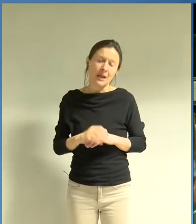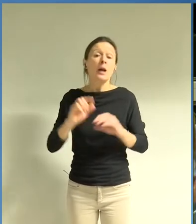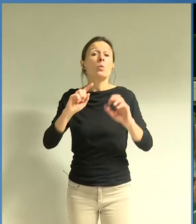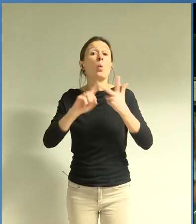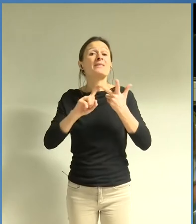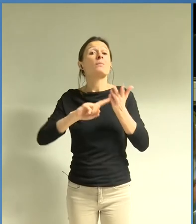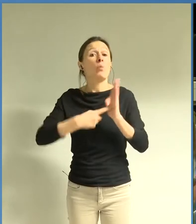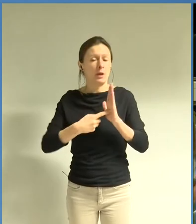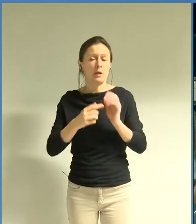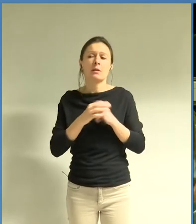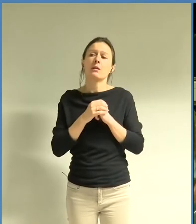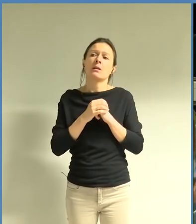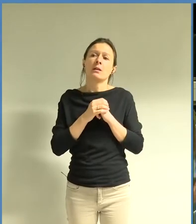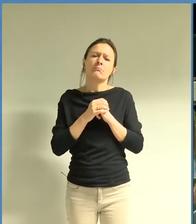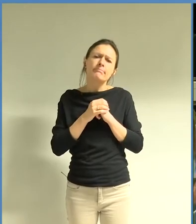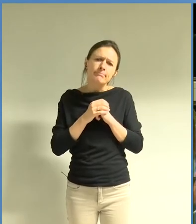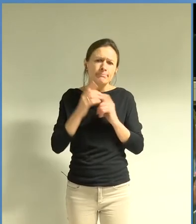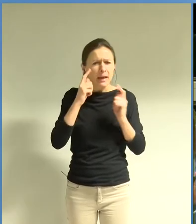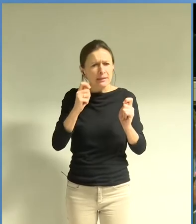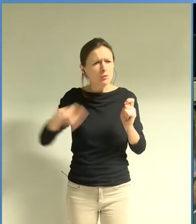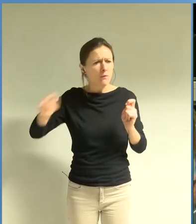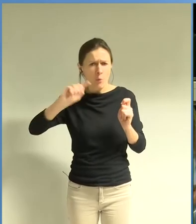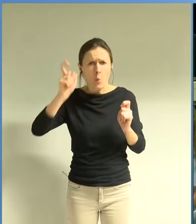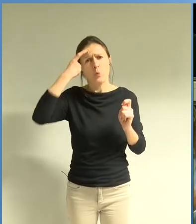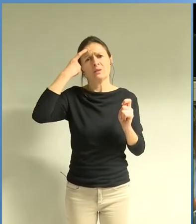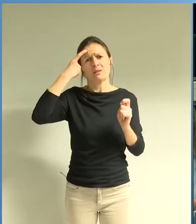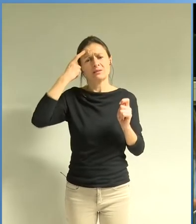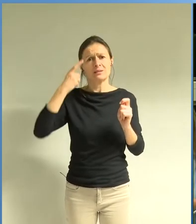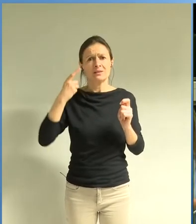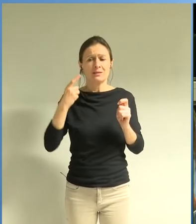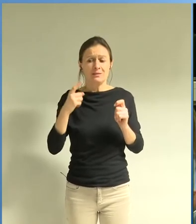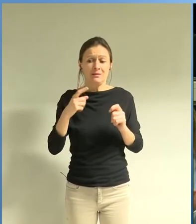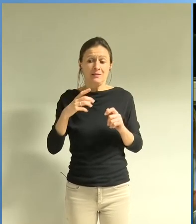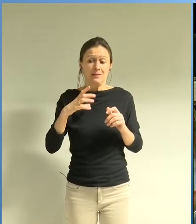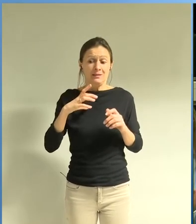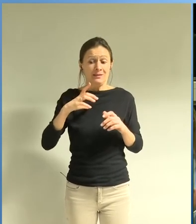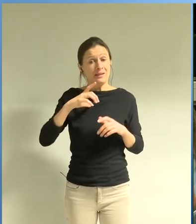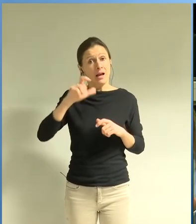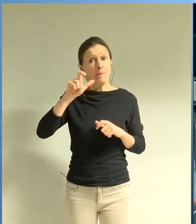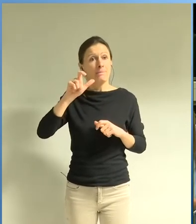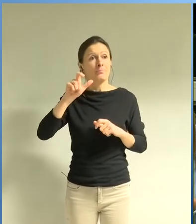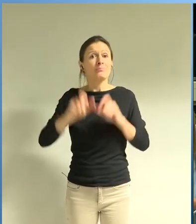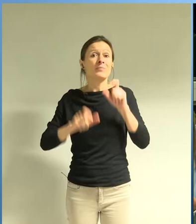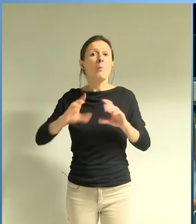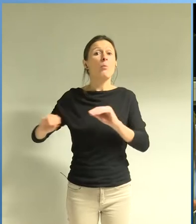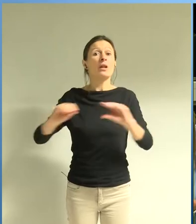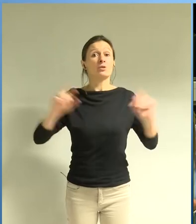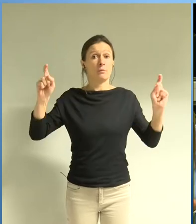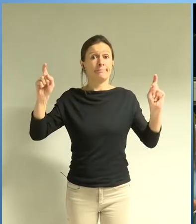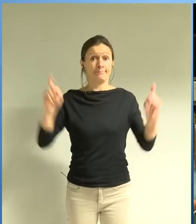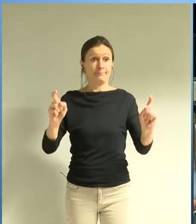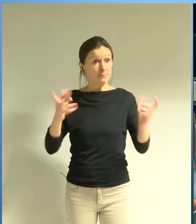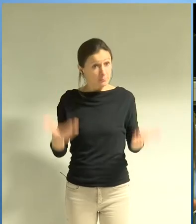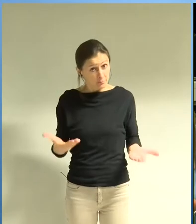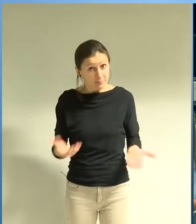c'est à dire que il faut quand même qu'on ait conscience qu'à grenoble en perdant de la population puisque c'est le cas il ya moins dans de moins en moins d'habitants à grenoble il ya